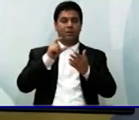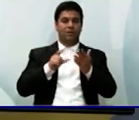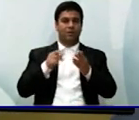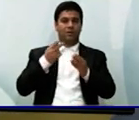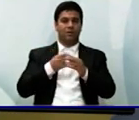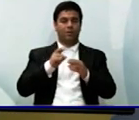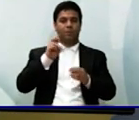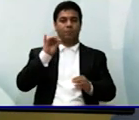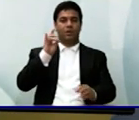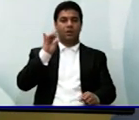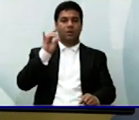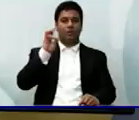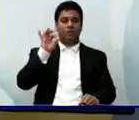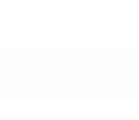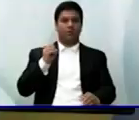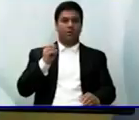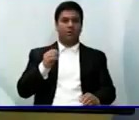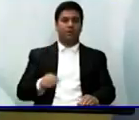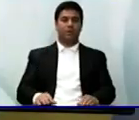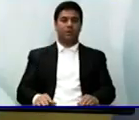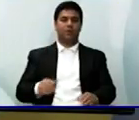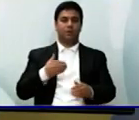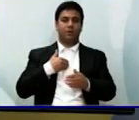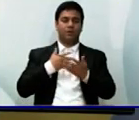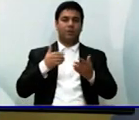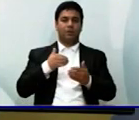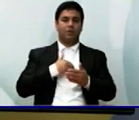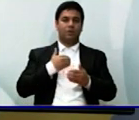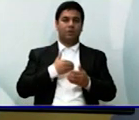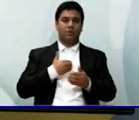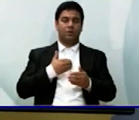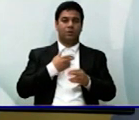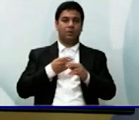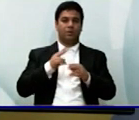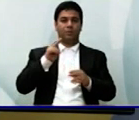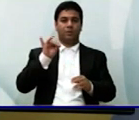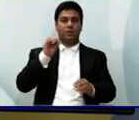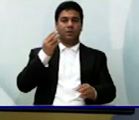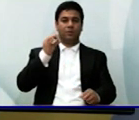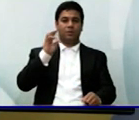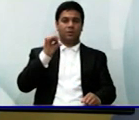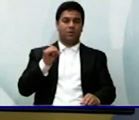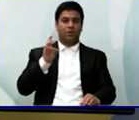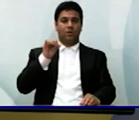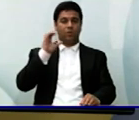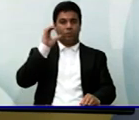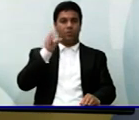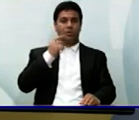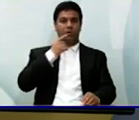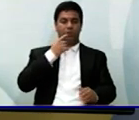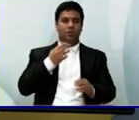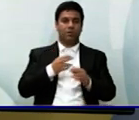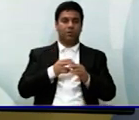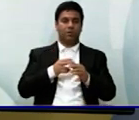эпитетом «броненосное». Здесь я хочу перевести слово «пресмыкающееся» на узбекский язык.